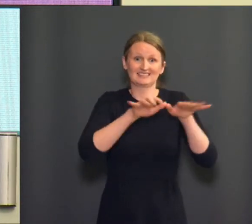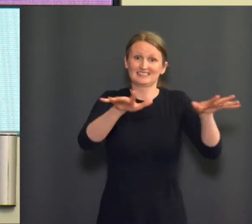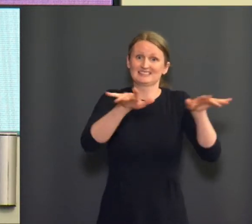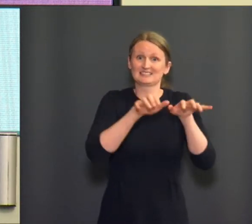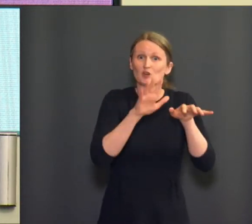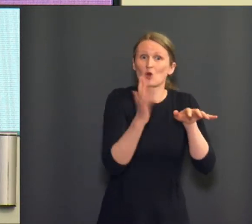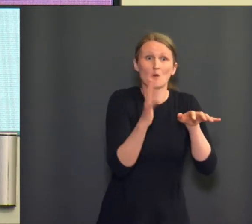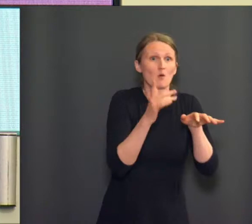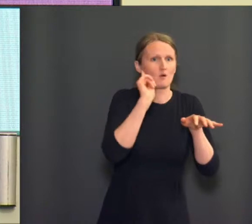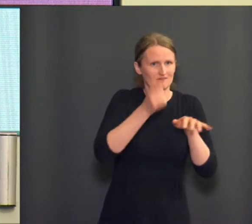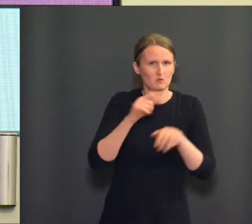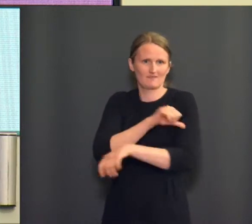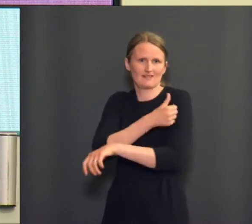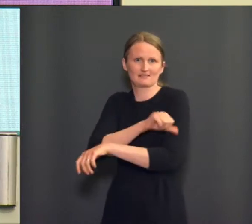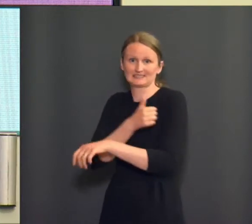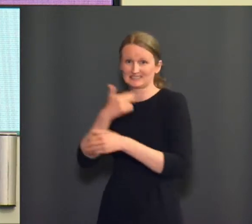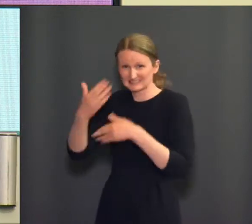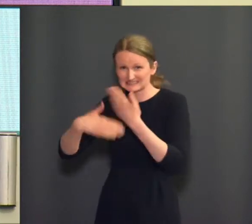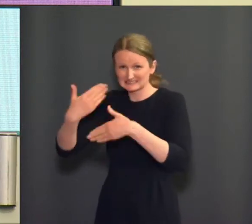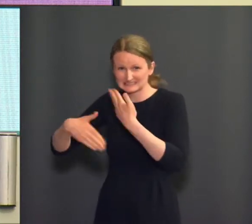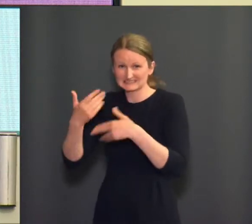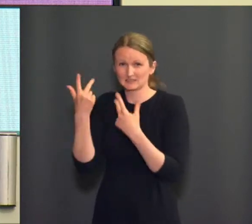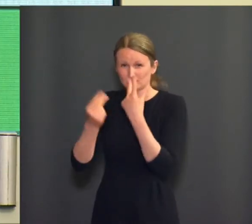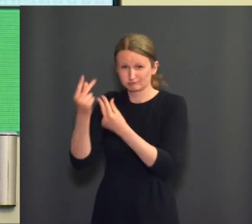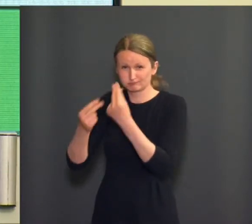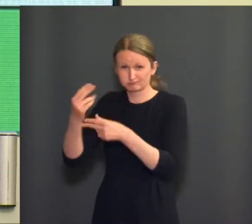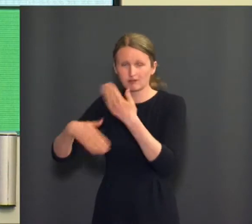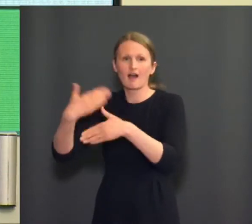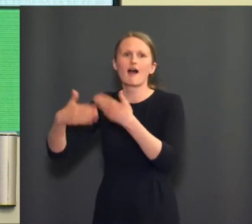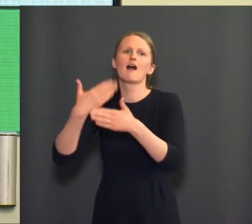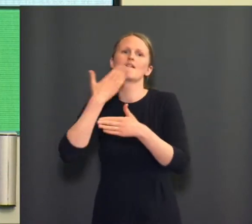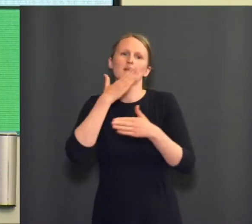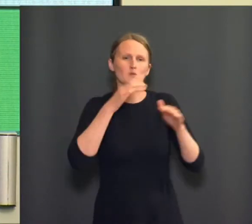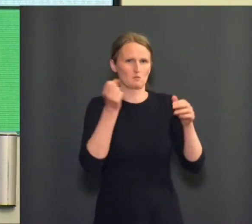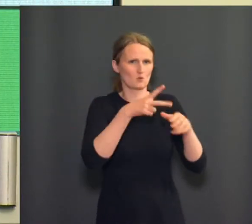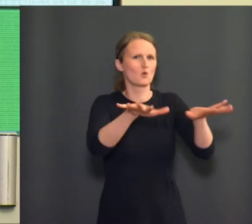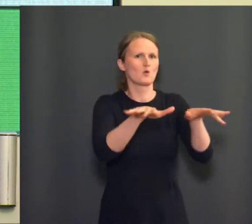population. La semaine dernière, nous avons eu en moyenne